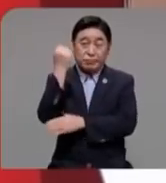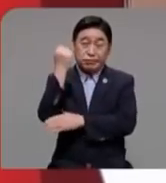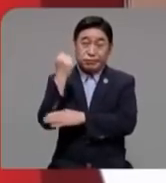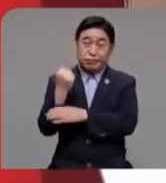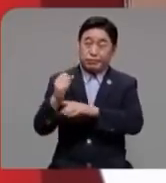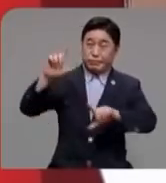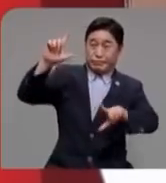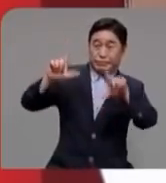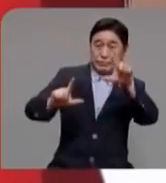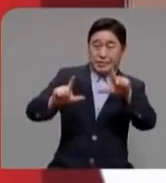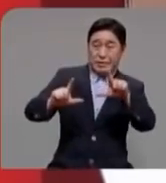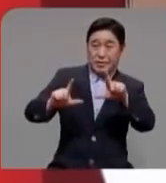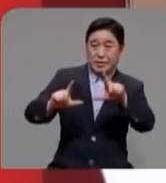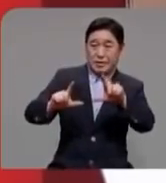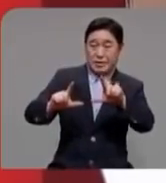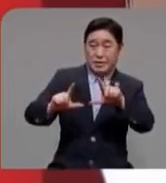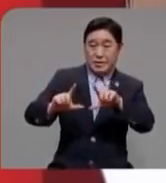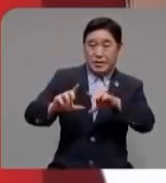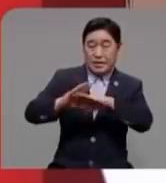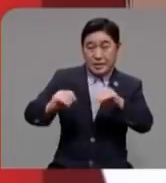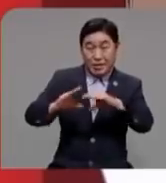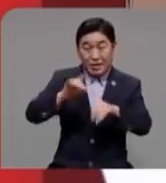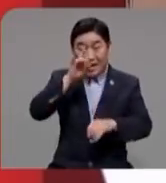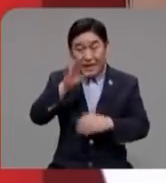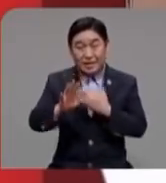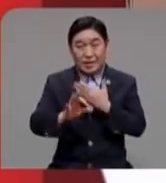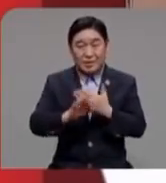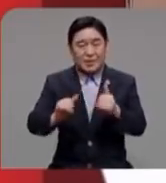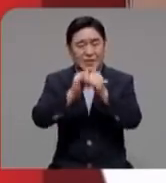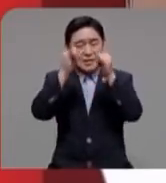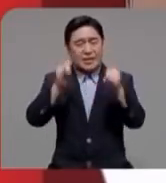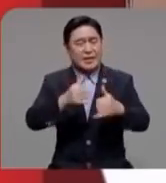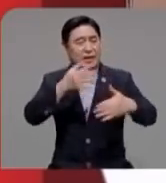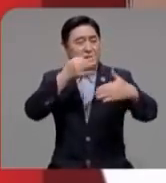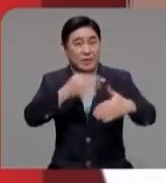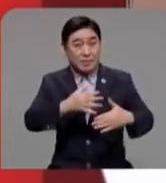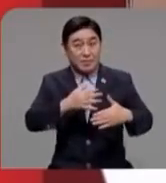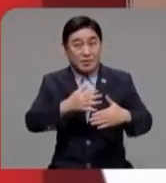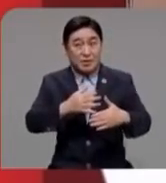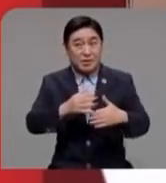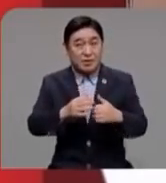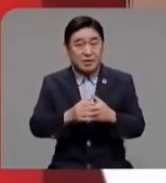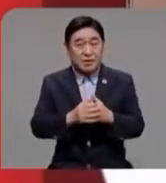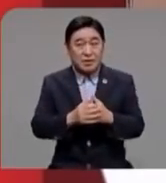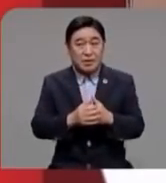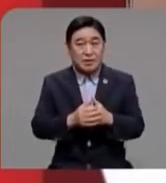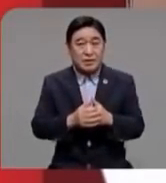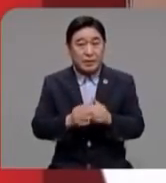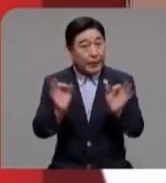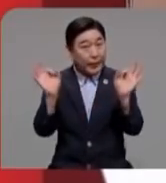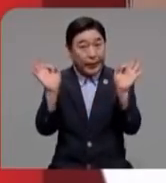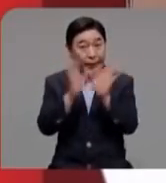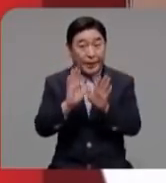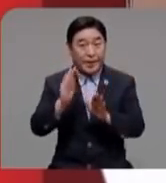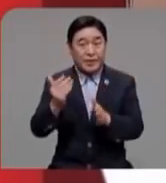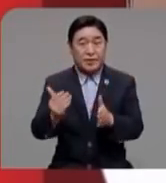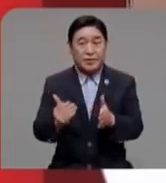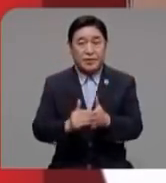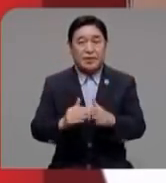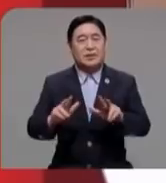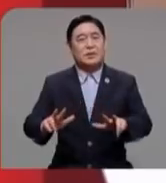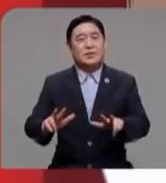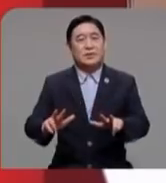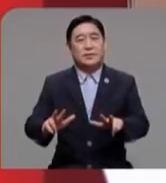구조가 제대로 처리가 안 되면 소위 말하는 사회적 자본이 다 훼손이 돼가지고